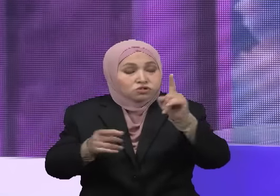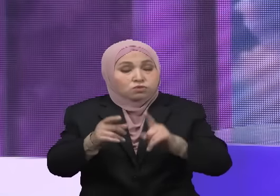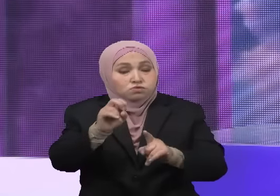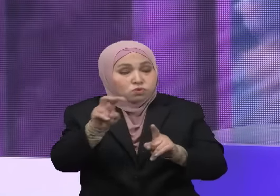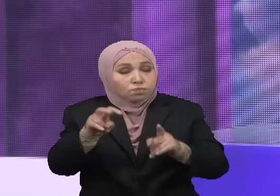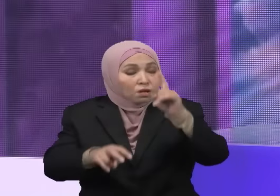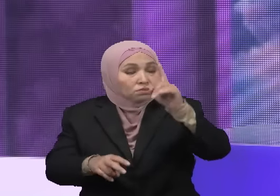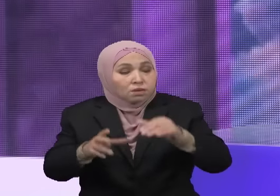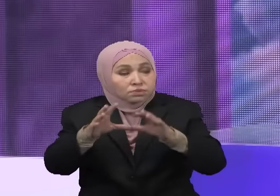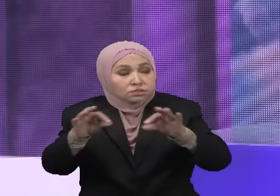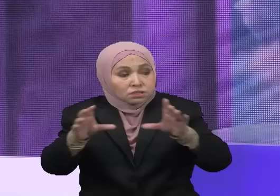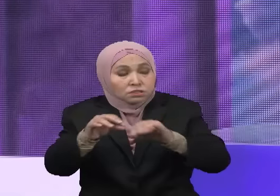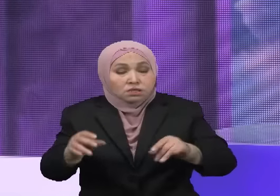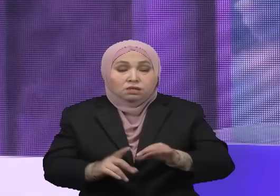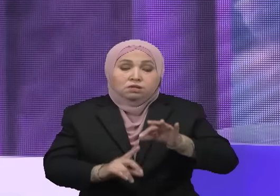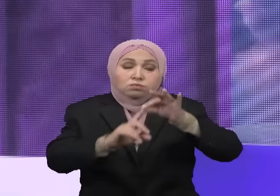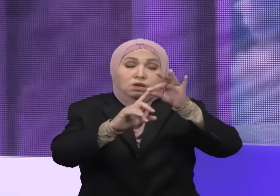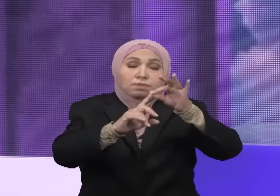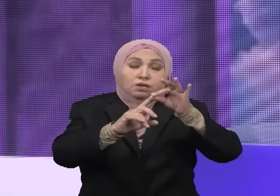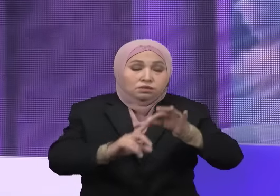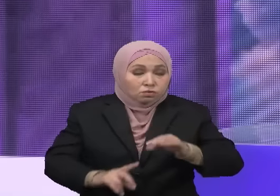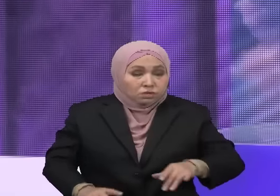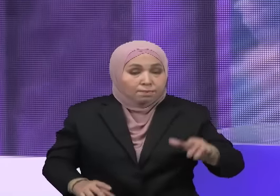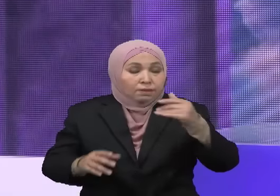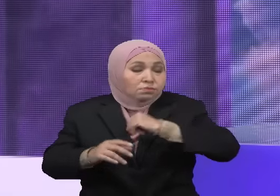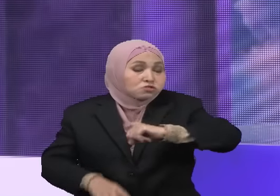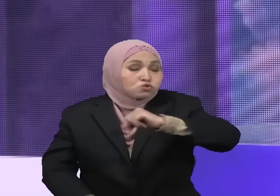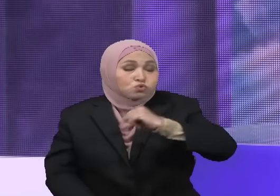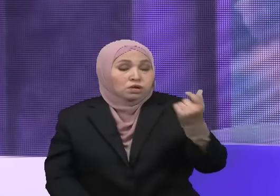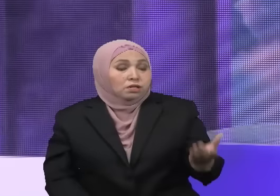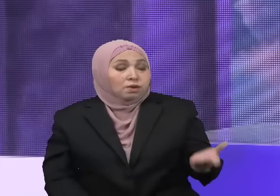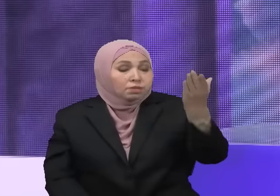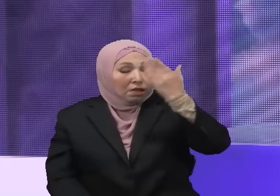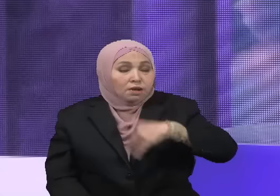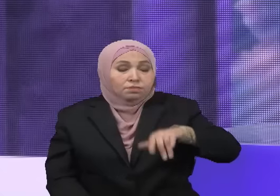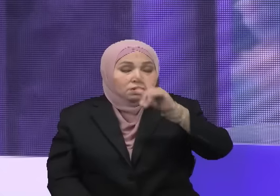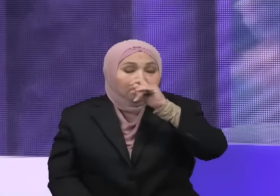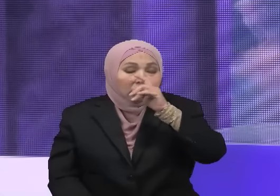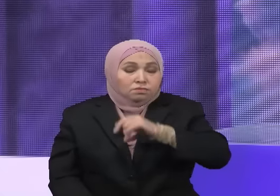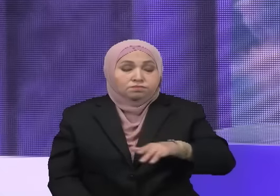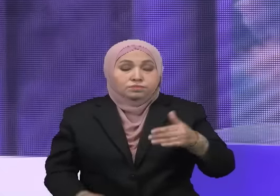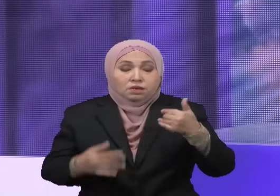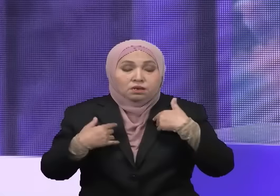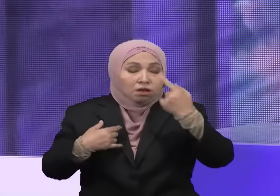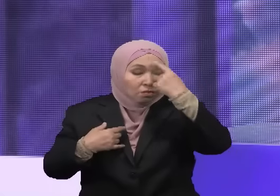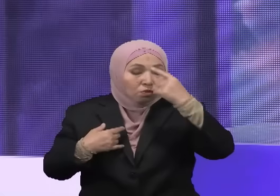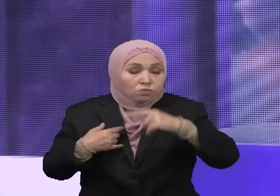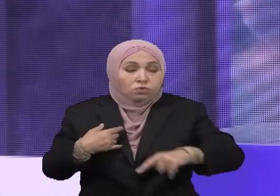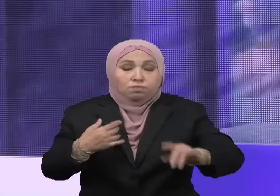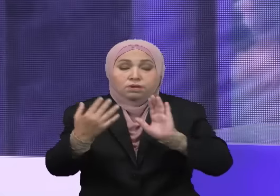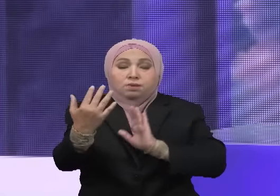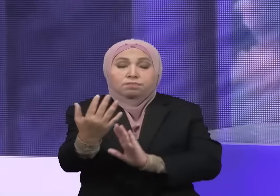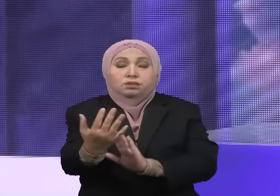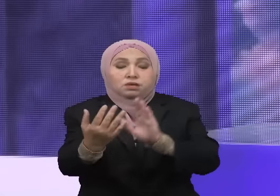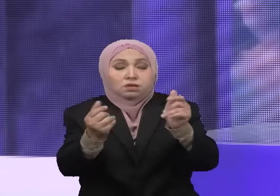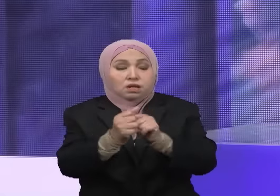Allah menceritakan keutamaan. Keutamaan perjuangan Nabi dalam iman ini adalah untuk berhadapan